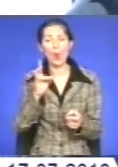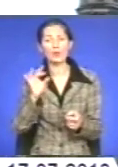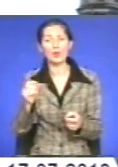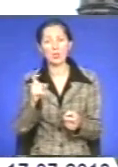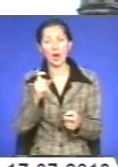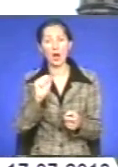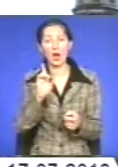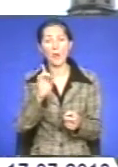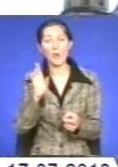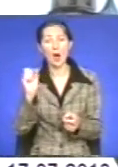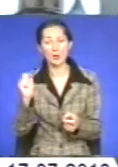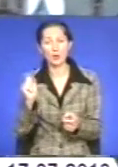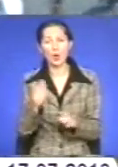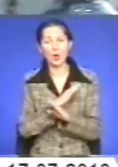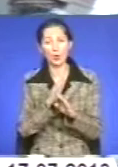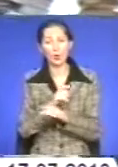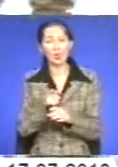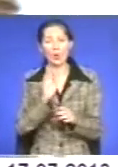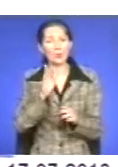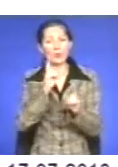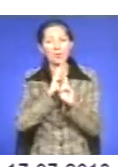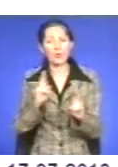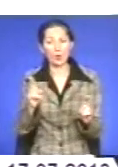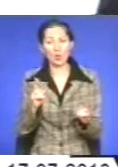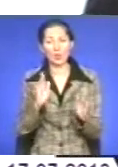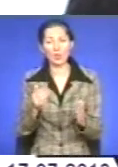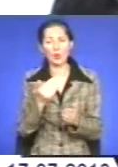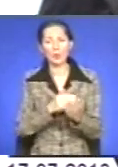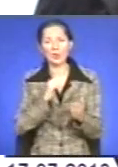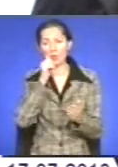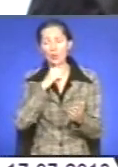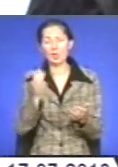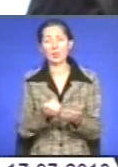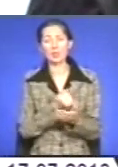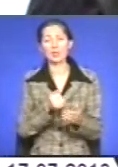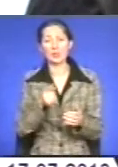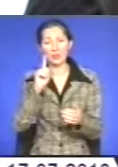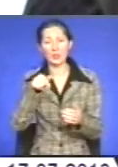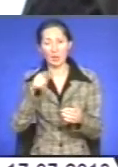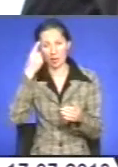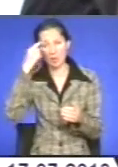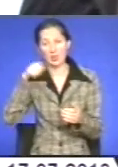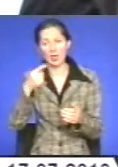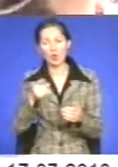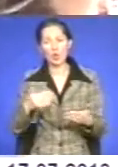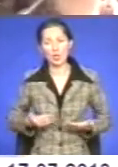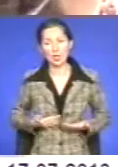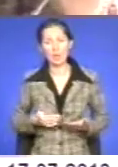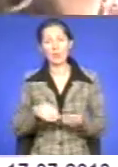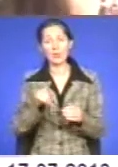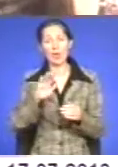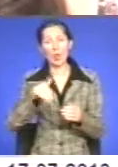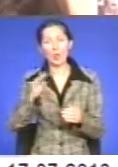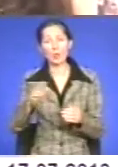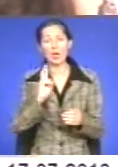невідома. Тільки в останні роки знайшлися відомості про його життя. В 2001-му обидва були канонізовані як священомученики. Увіковічувати